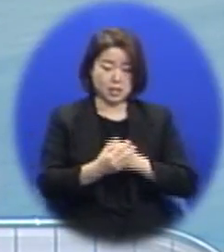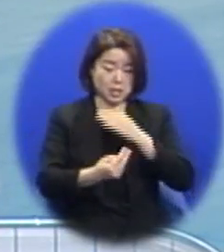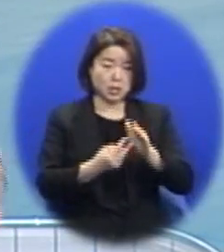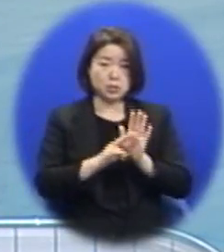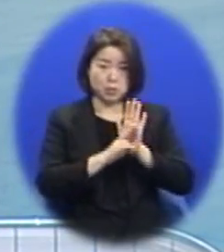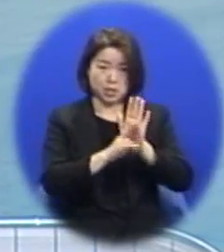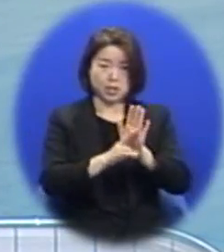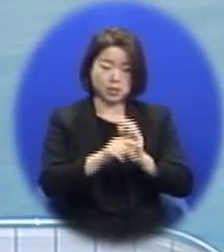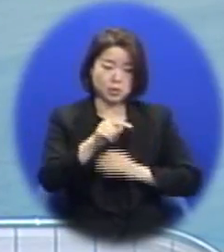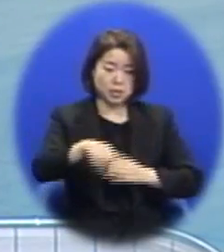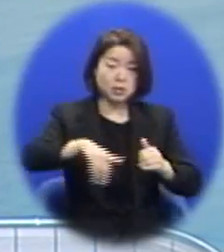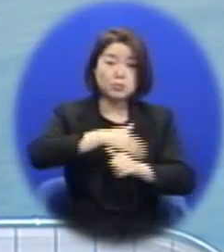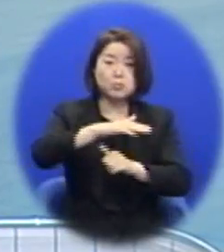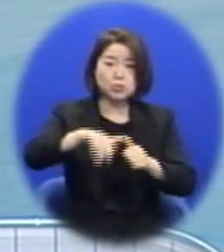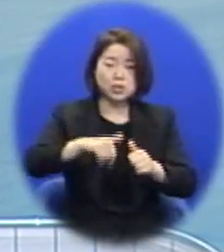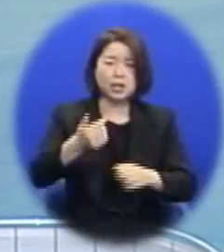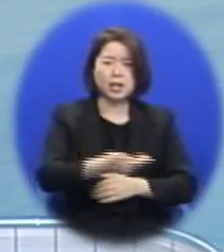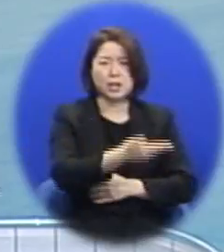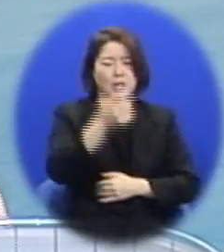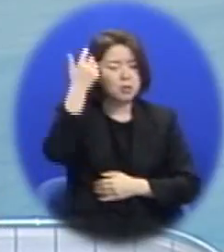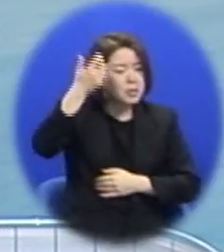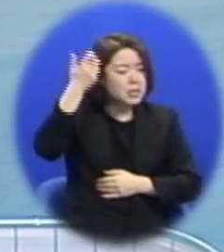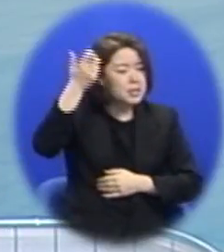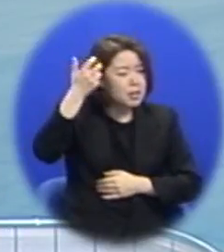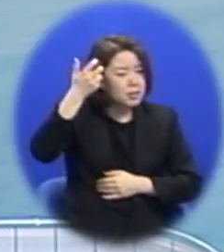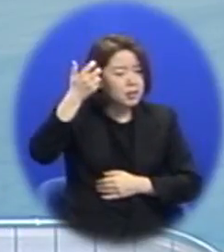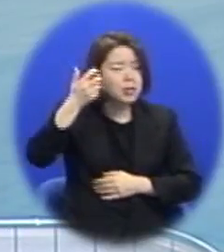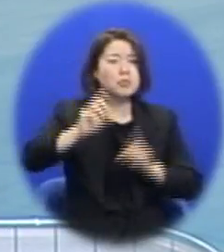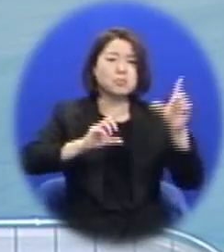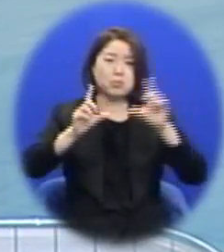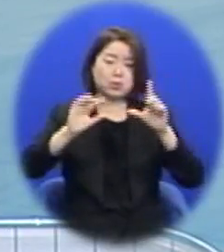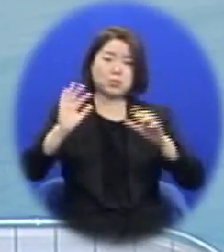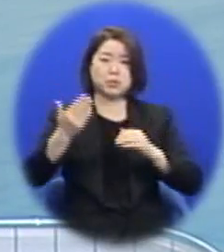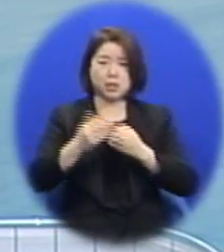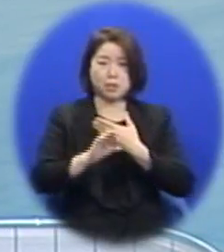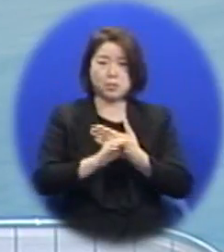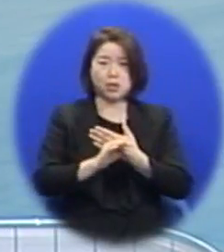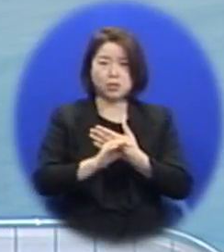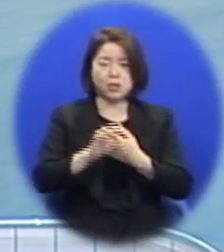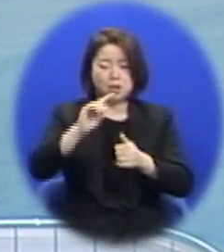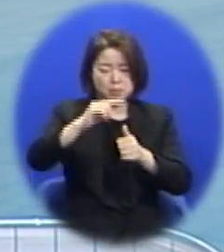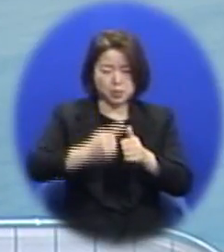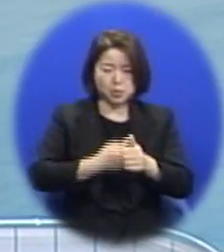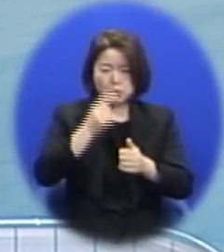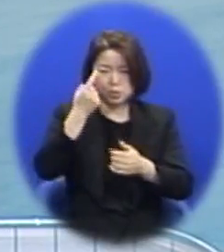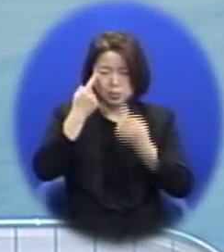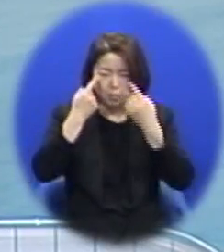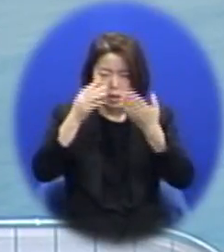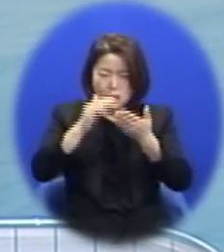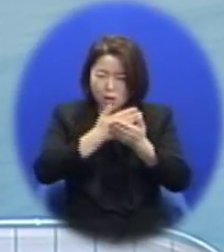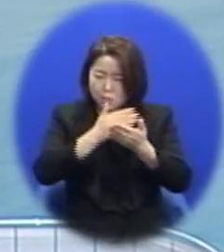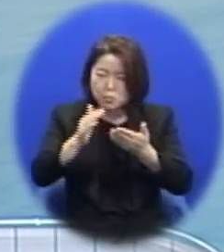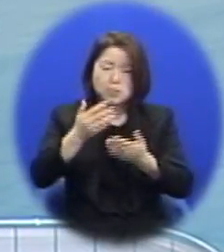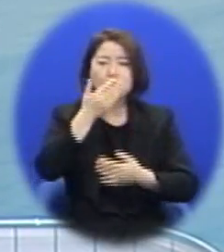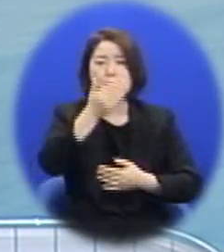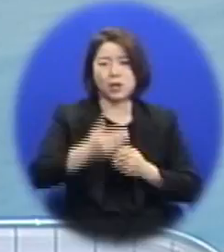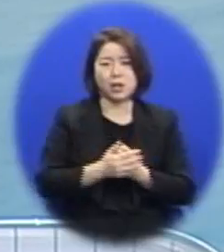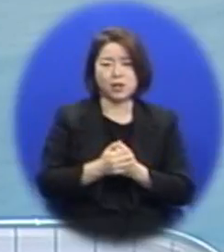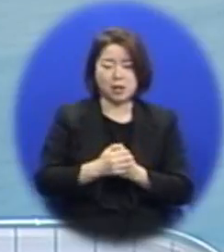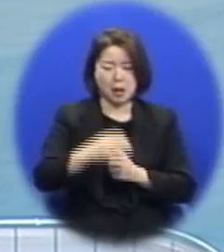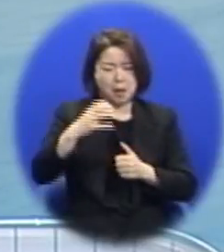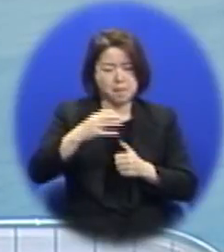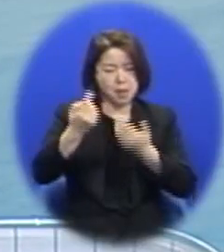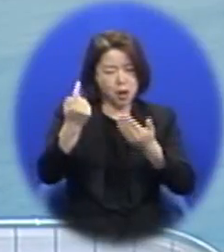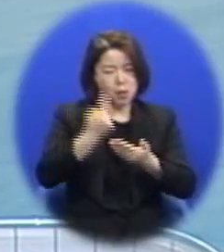요한계시록의 이 분위기가 여러분의 영적인 상태가 되어야 비로소 분별이 돼요. 핍박이 와도 흔들리지